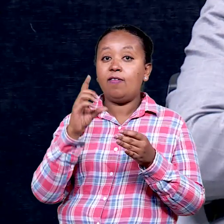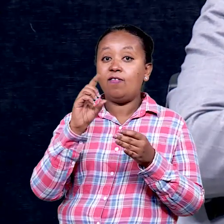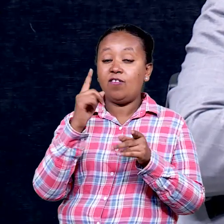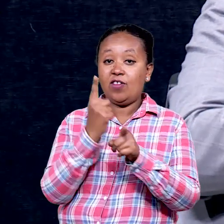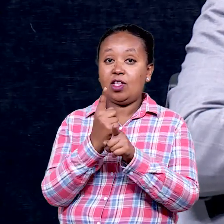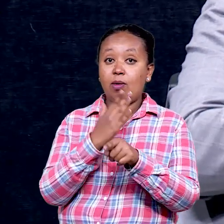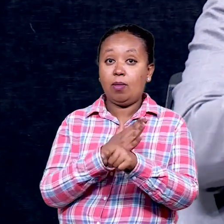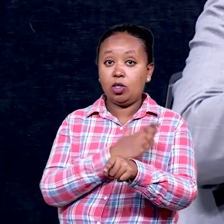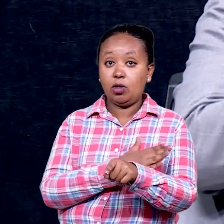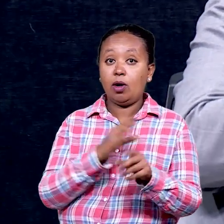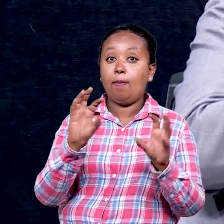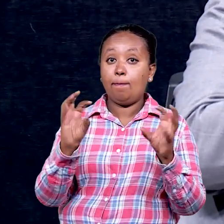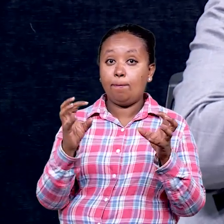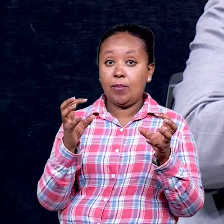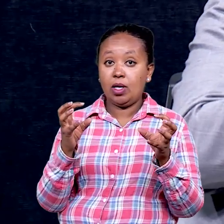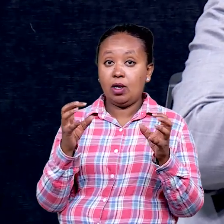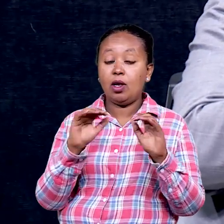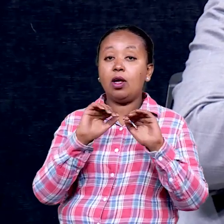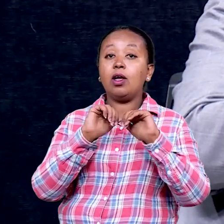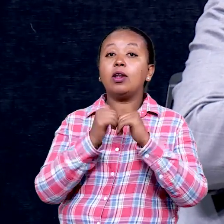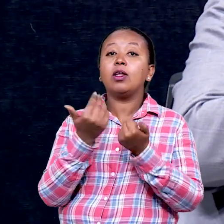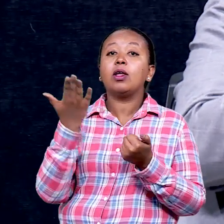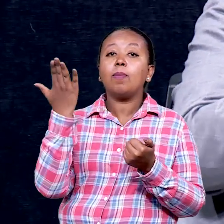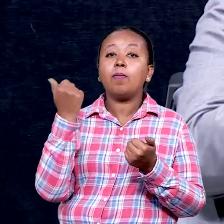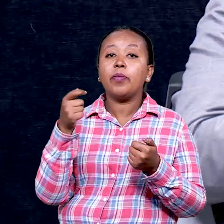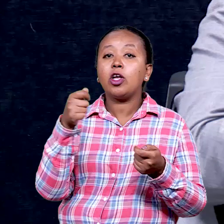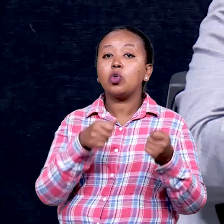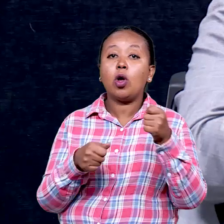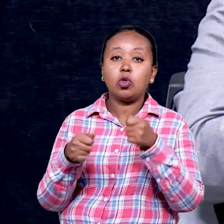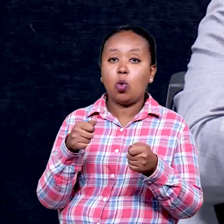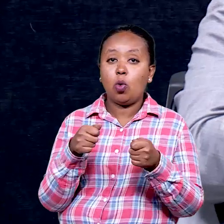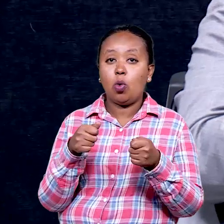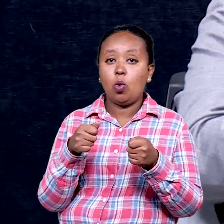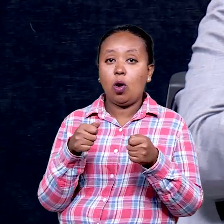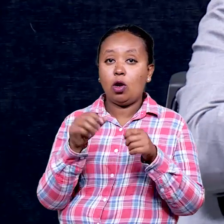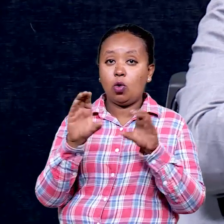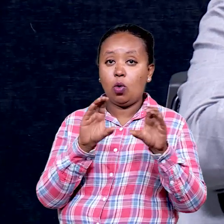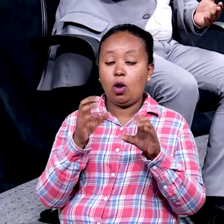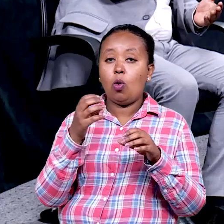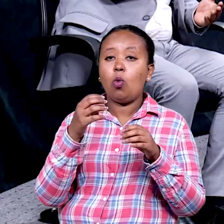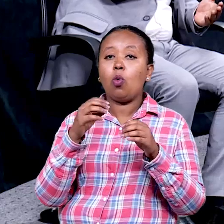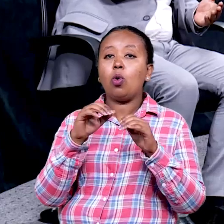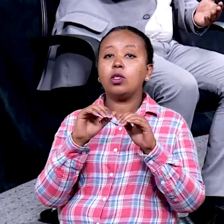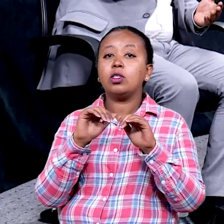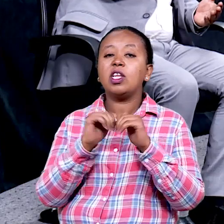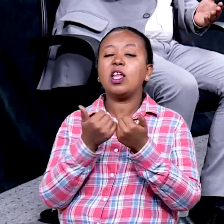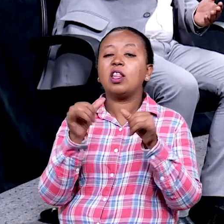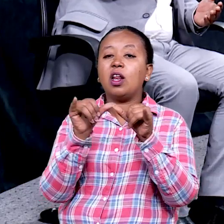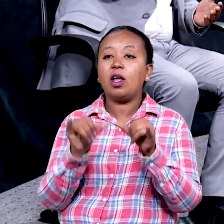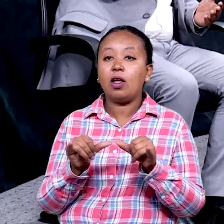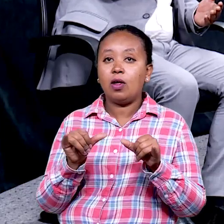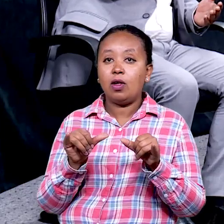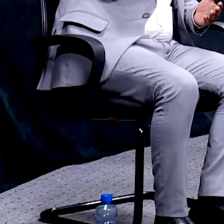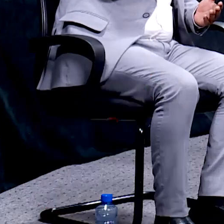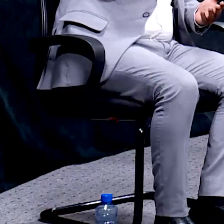አንጻር ሚዲያ እንዴት ነበር አስተዋጽኦ አድርጓል ወይስ እንዴት ይለካል?